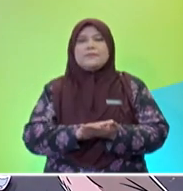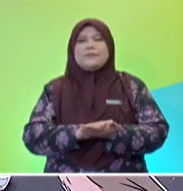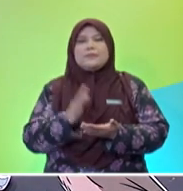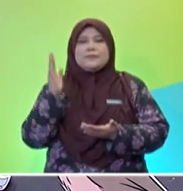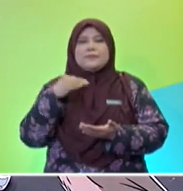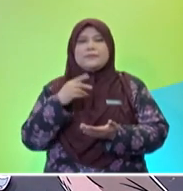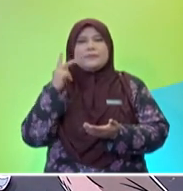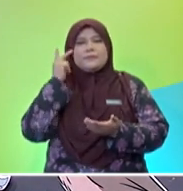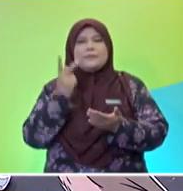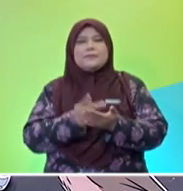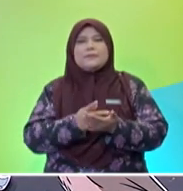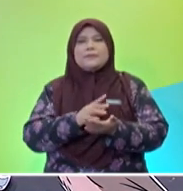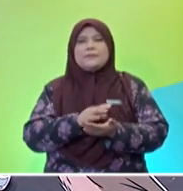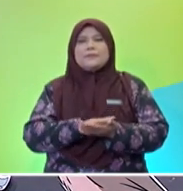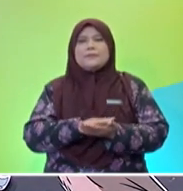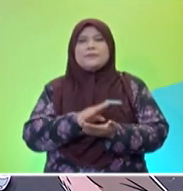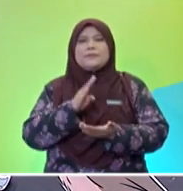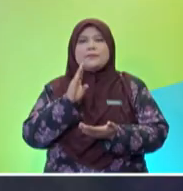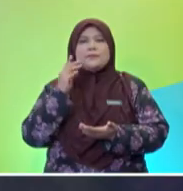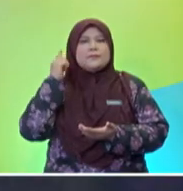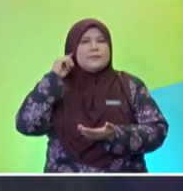bersama-sama dengan Ceko Hafiza